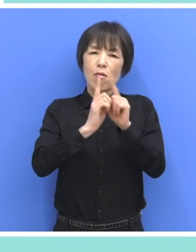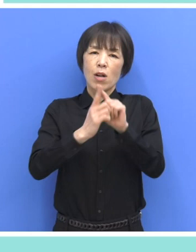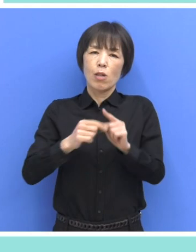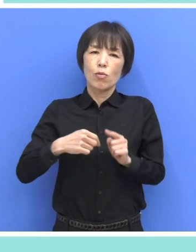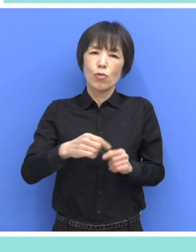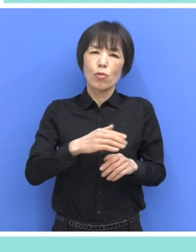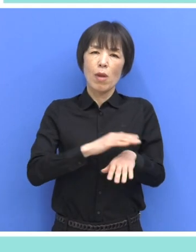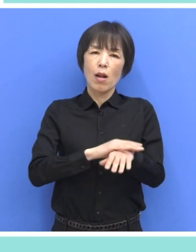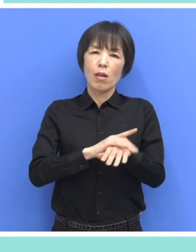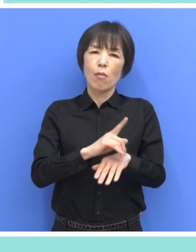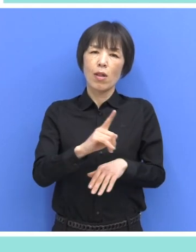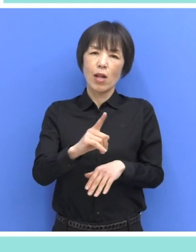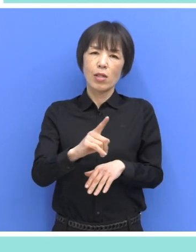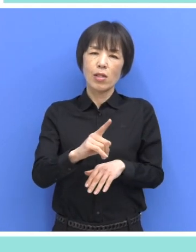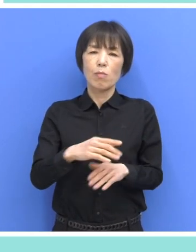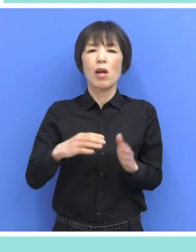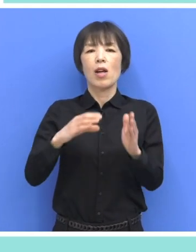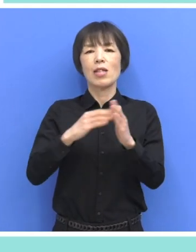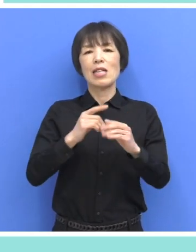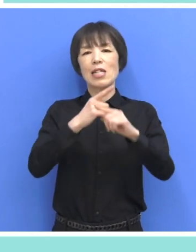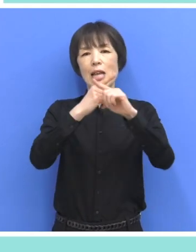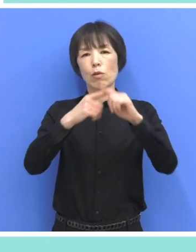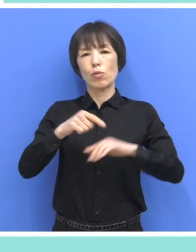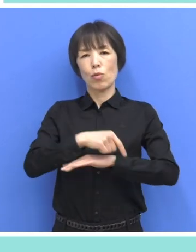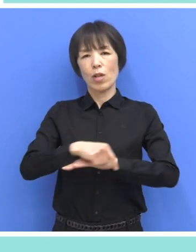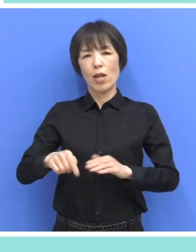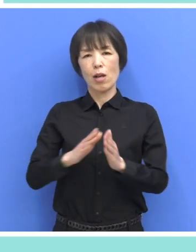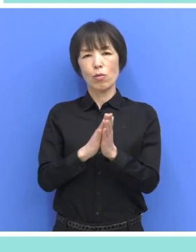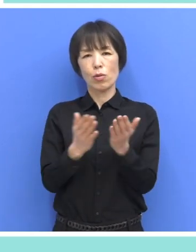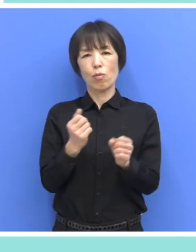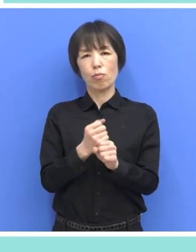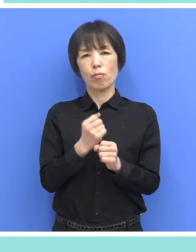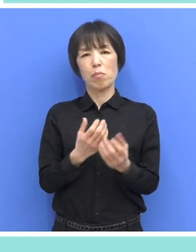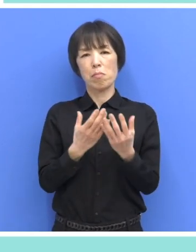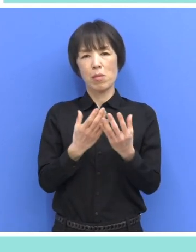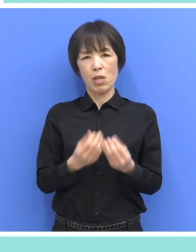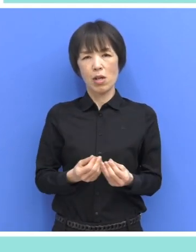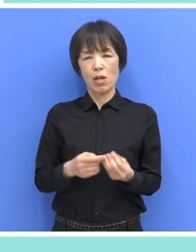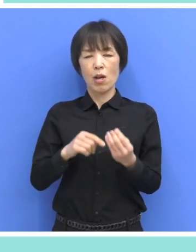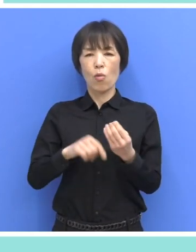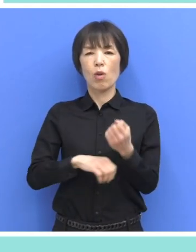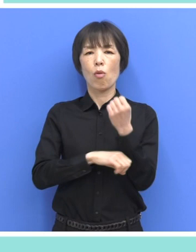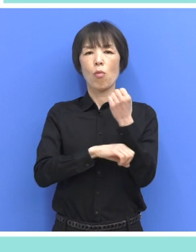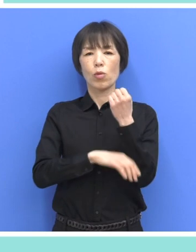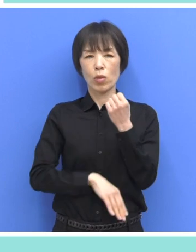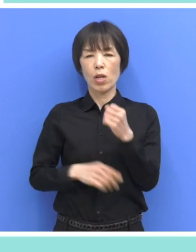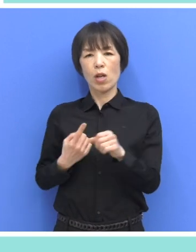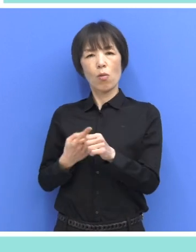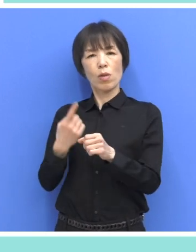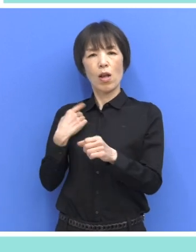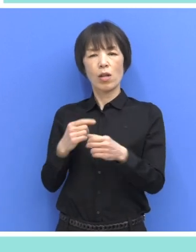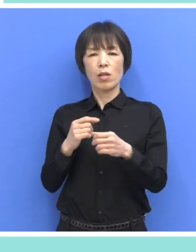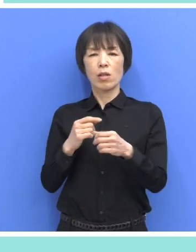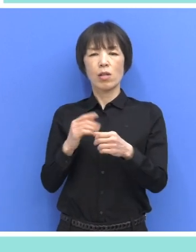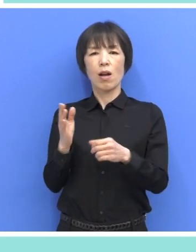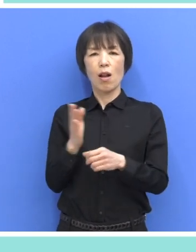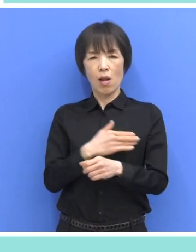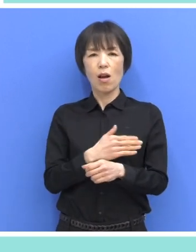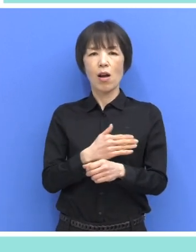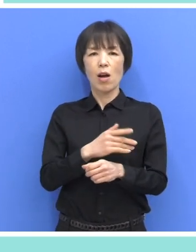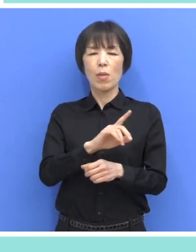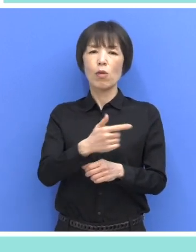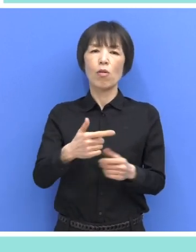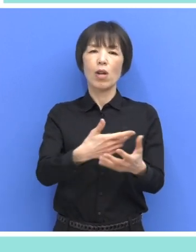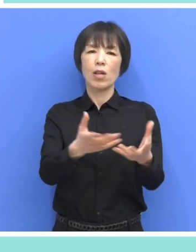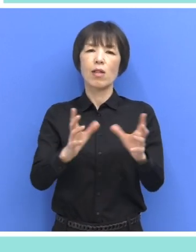市 DX 推進計画というこの計画書を作ったんですね。で、これをもとに令和4年度に、いろんな